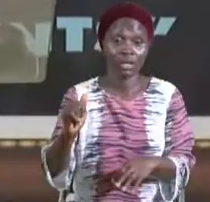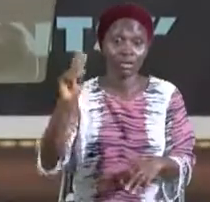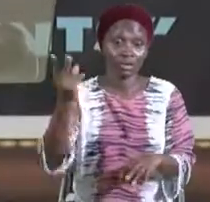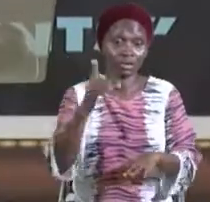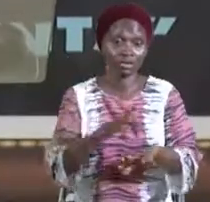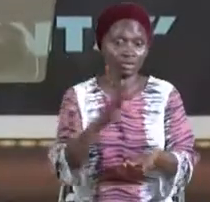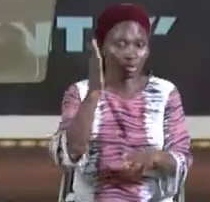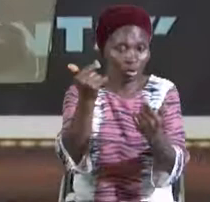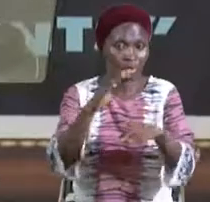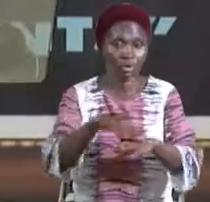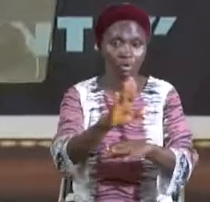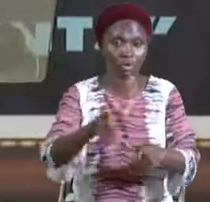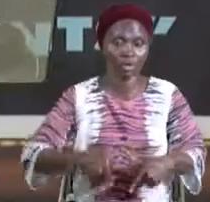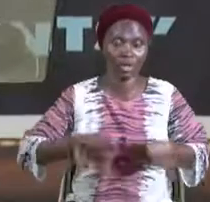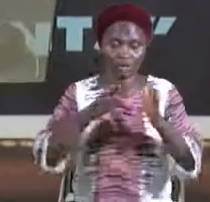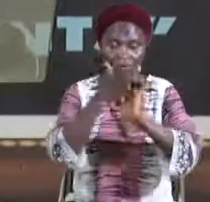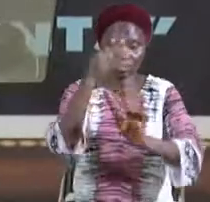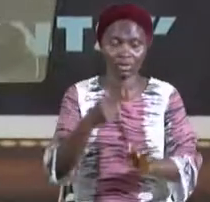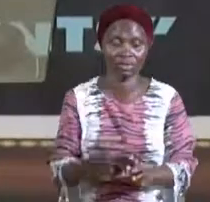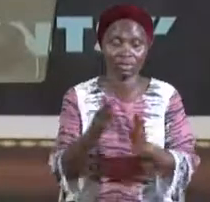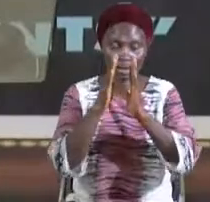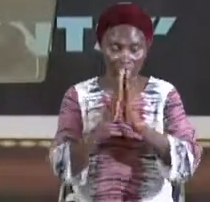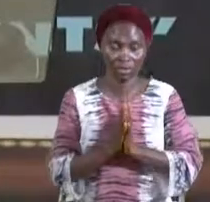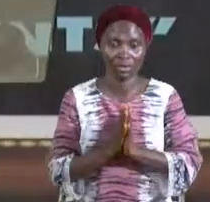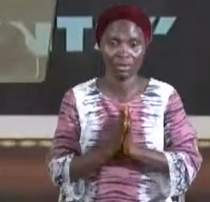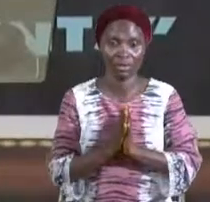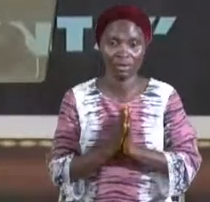touche vient sur ta vie au nom de Jésus.